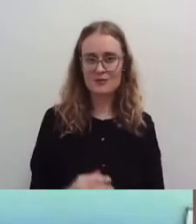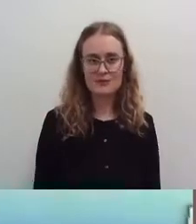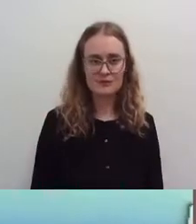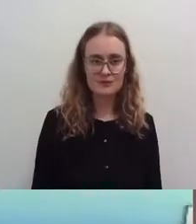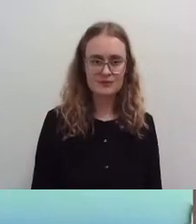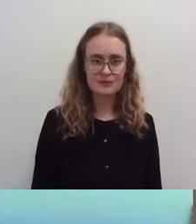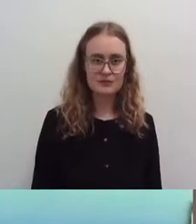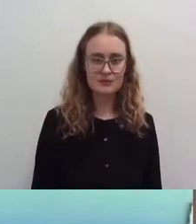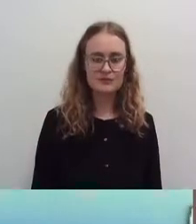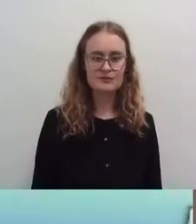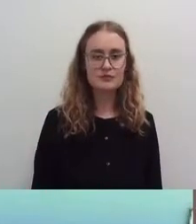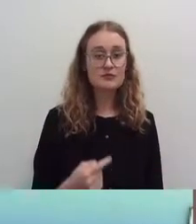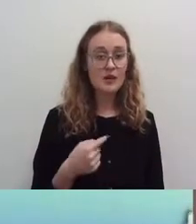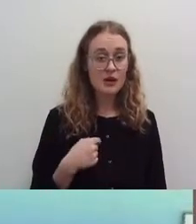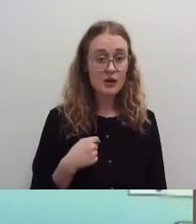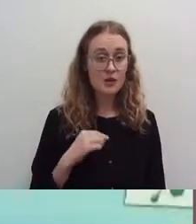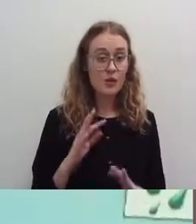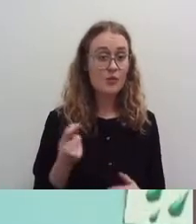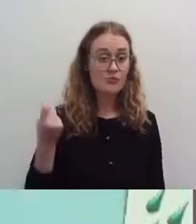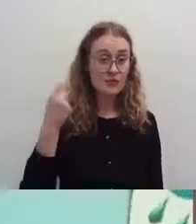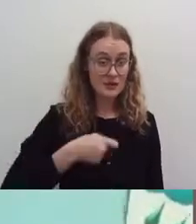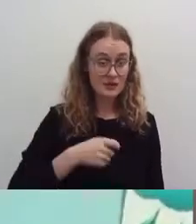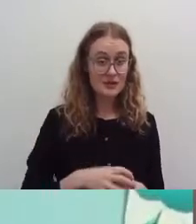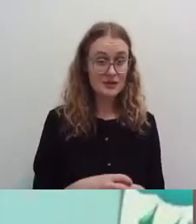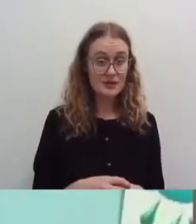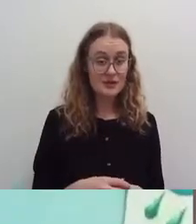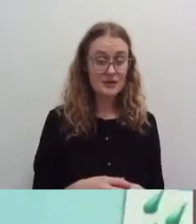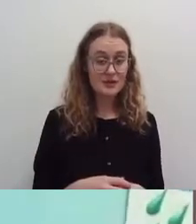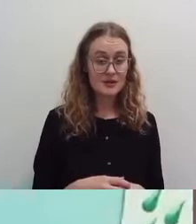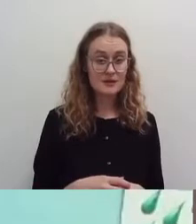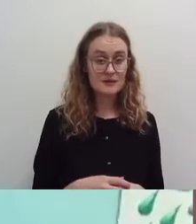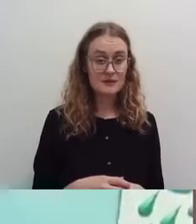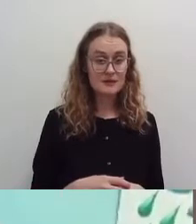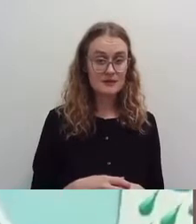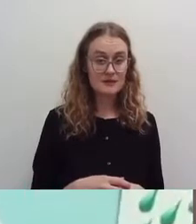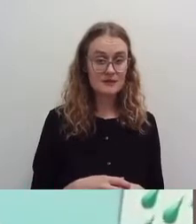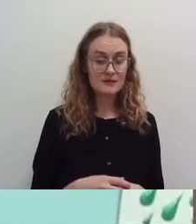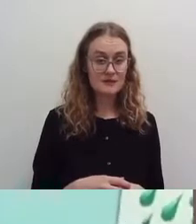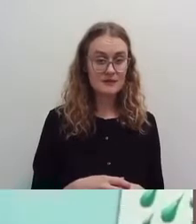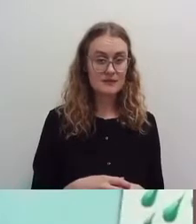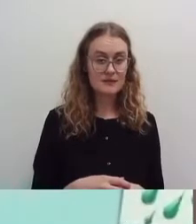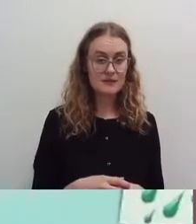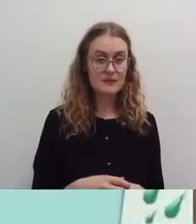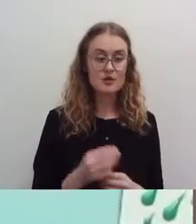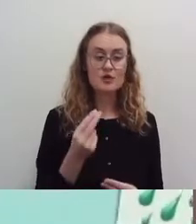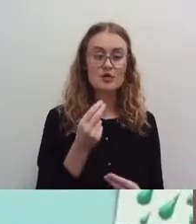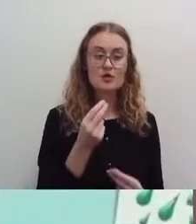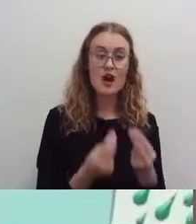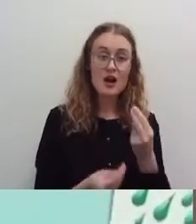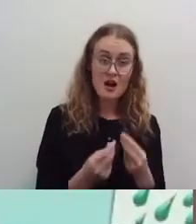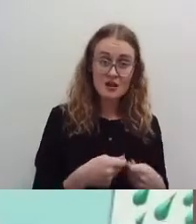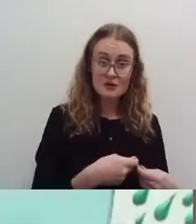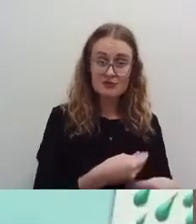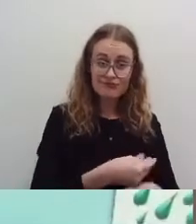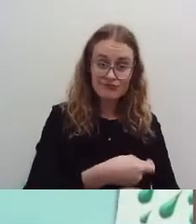Aš, jeigu būčiau prezidentė, tai tada duočiau žaislų,